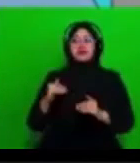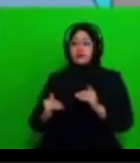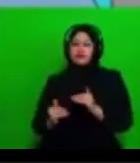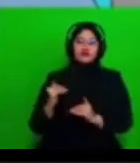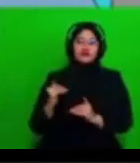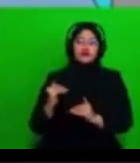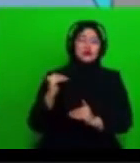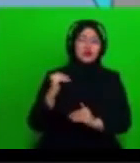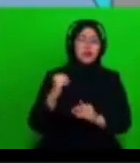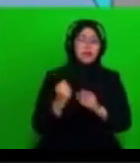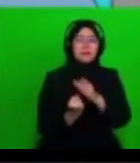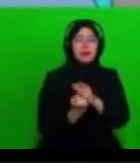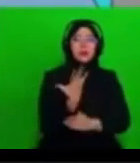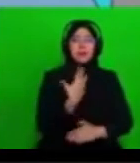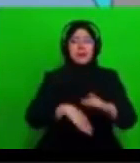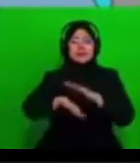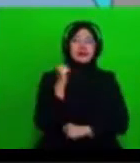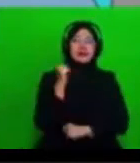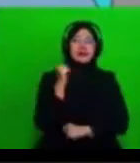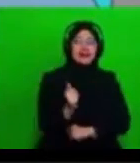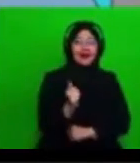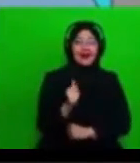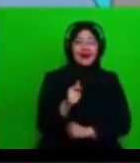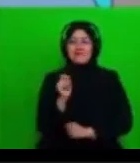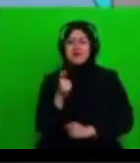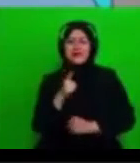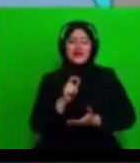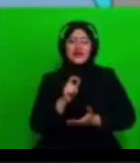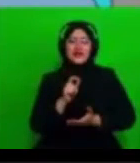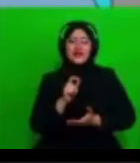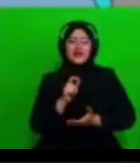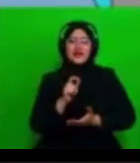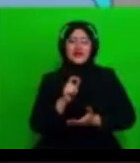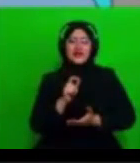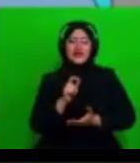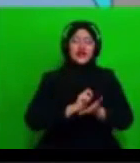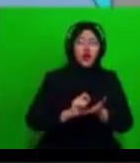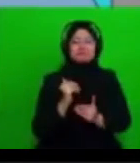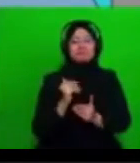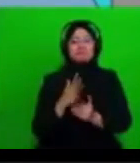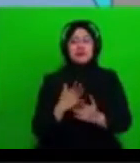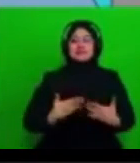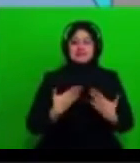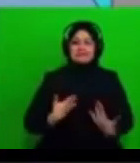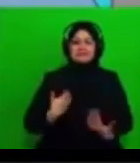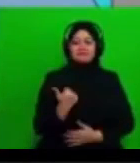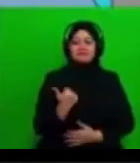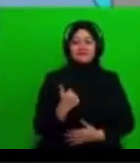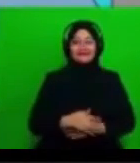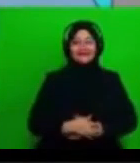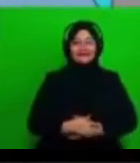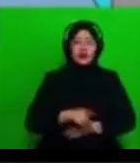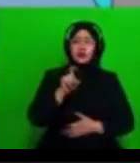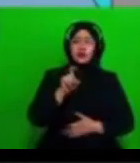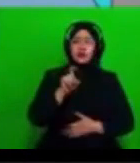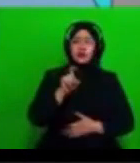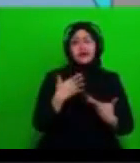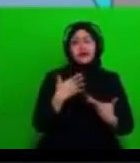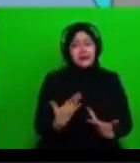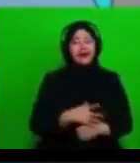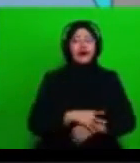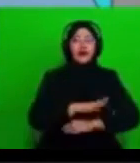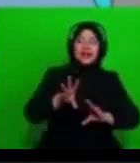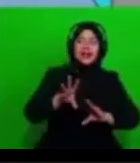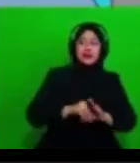dan berkembang secara optimal dan siap untuk bersekolah di jenjang pendidikan berikutnya. Nah, tentu dalam konteks ini kita memerlukan